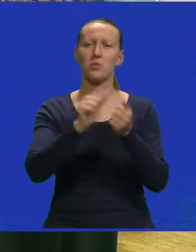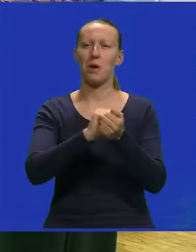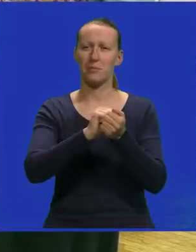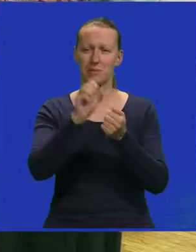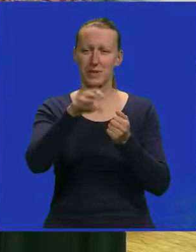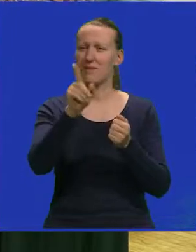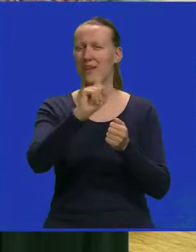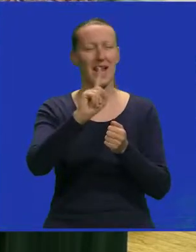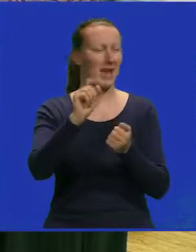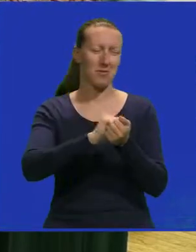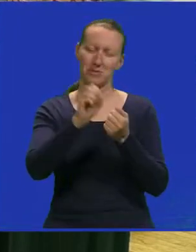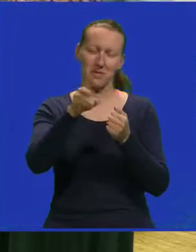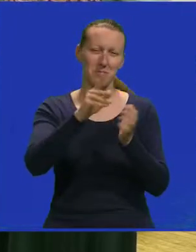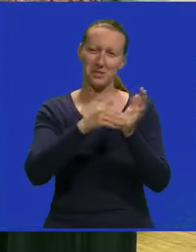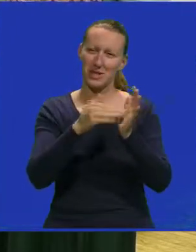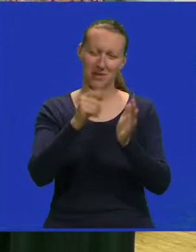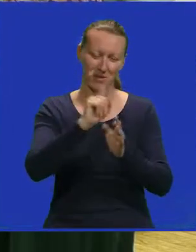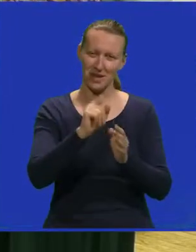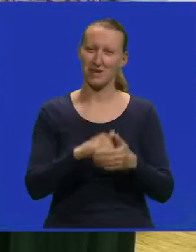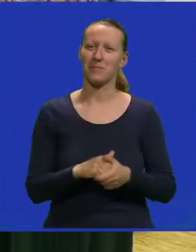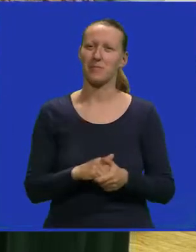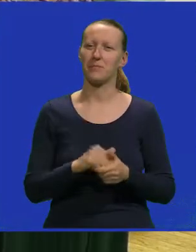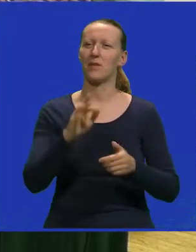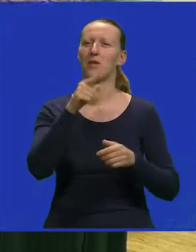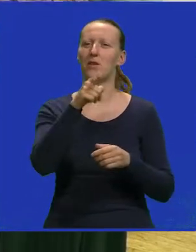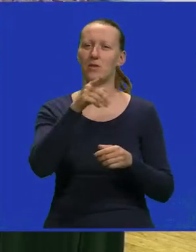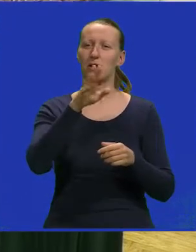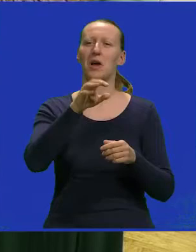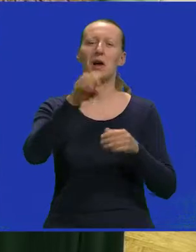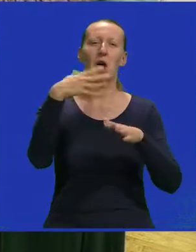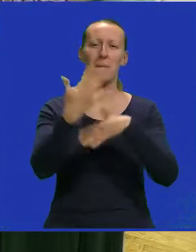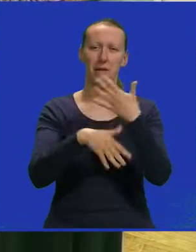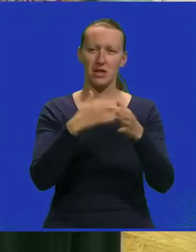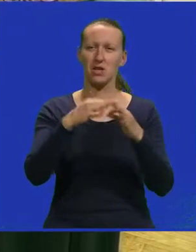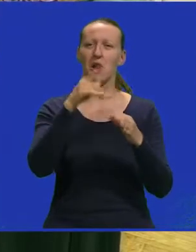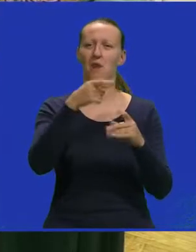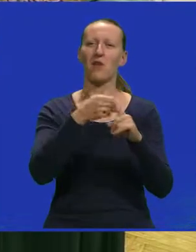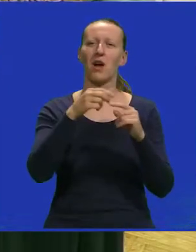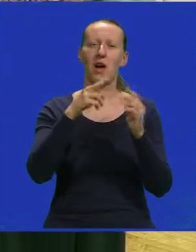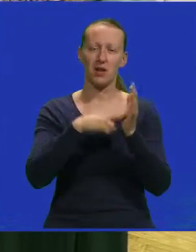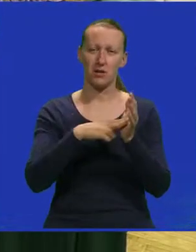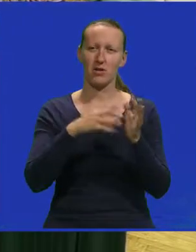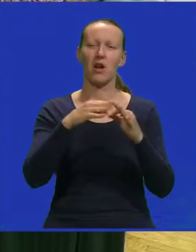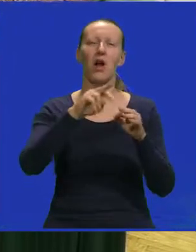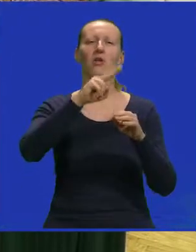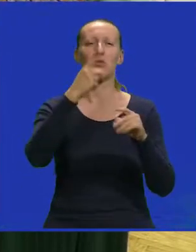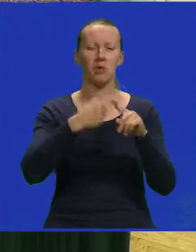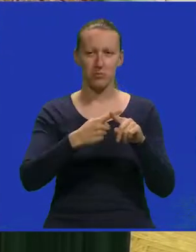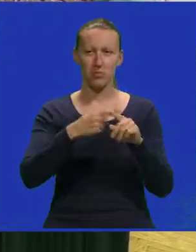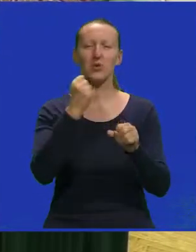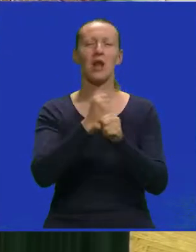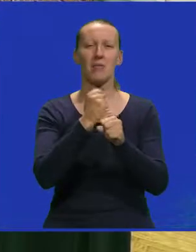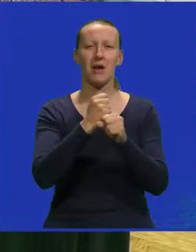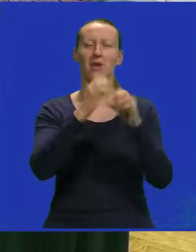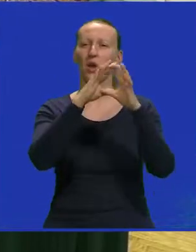Ne. A dobro, onda ne. Onda ovo grede u miješani, ovo u karton, a drugi put ćemo